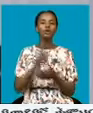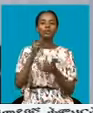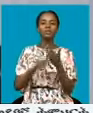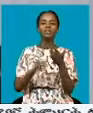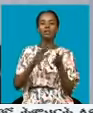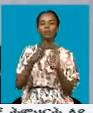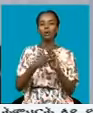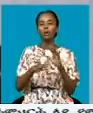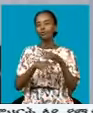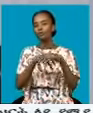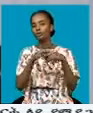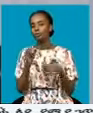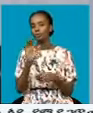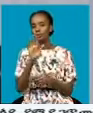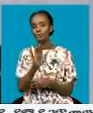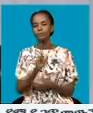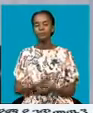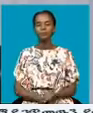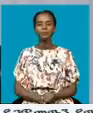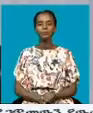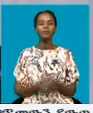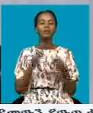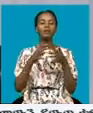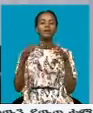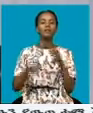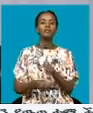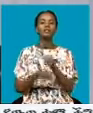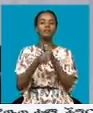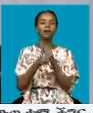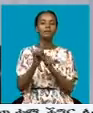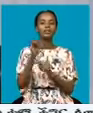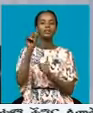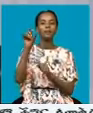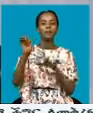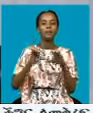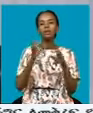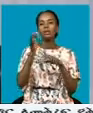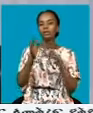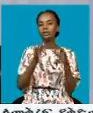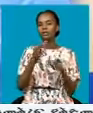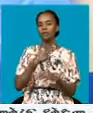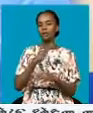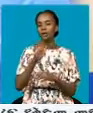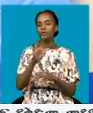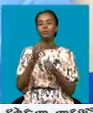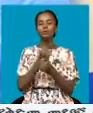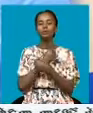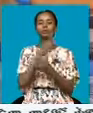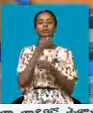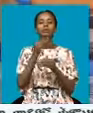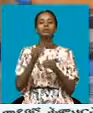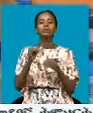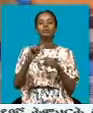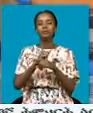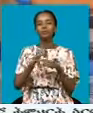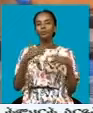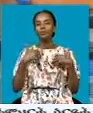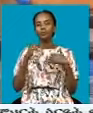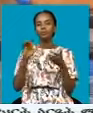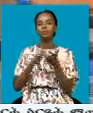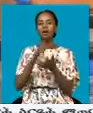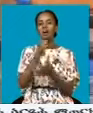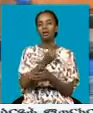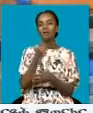ሆናችሁ እንድትወጡ ሰፊ ድጋፍ እንደሚያደርግ ልገልጽላችሁ ወዳለሁ ከሰልጣኝ ወጣቶች መካከል